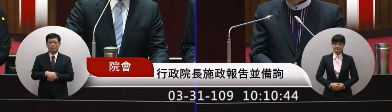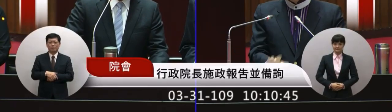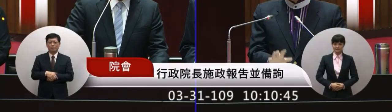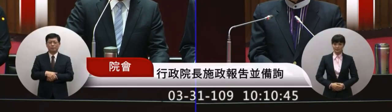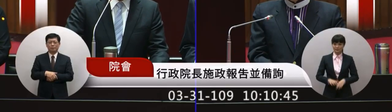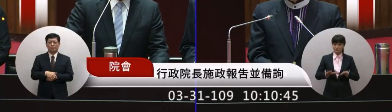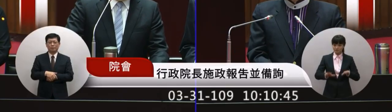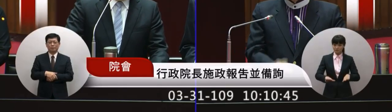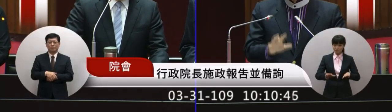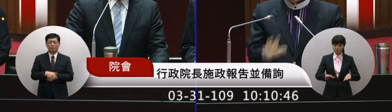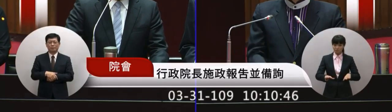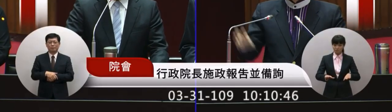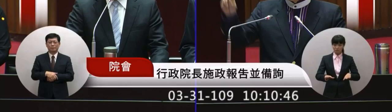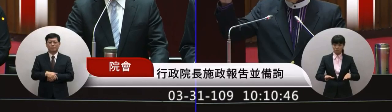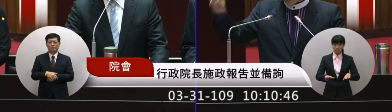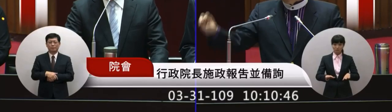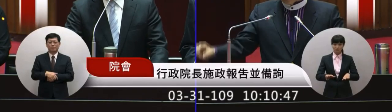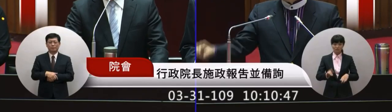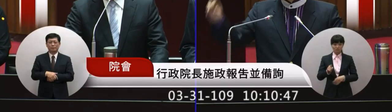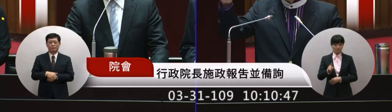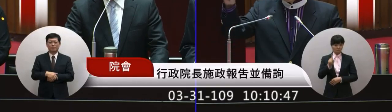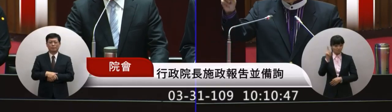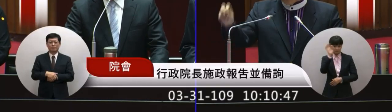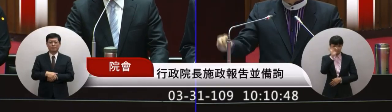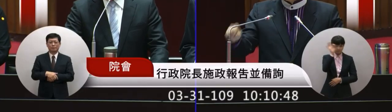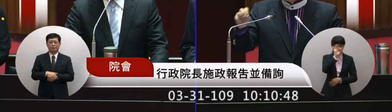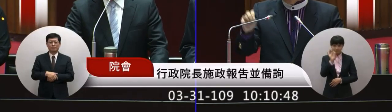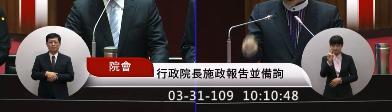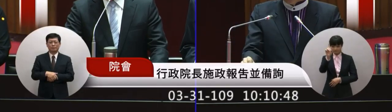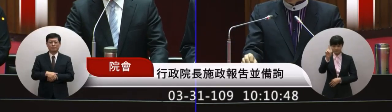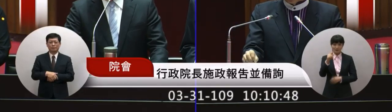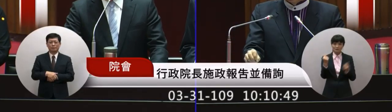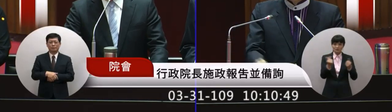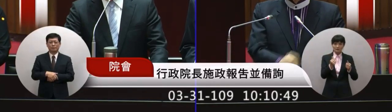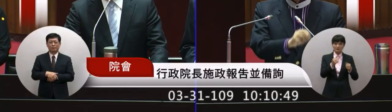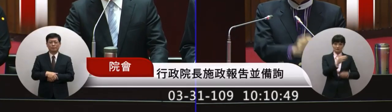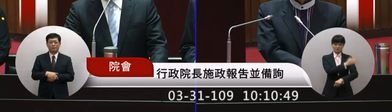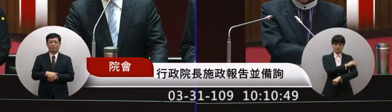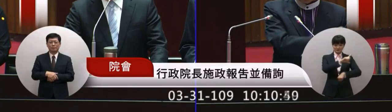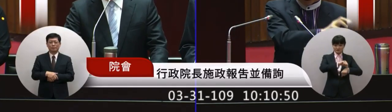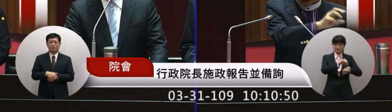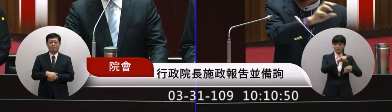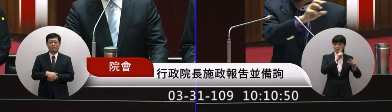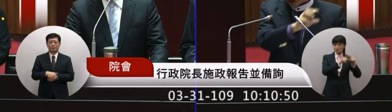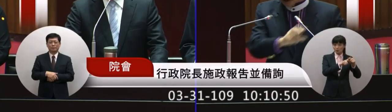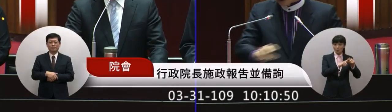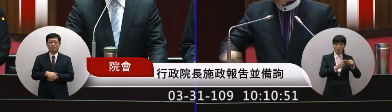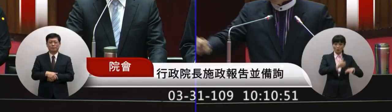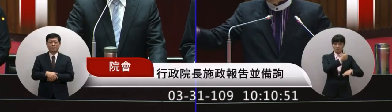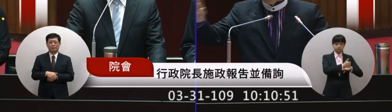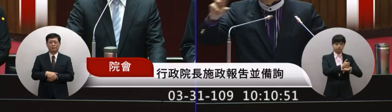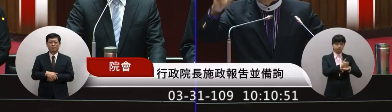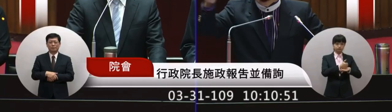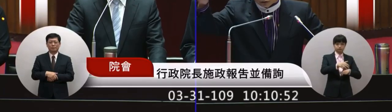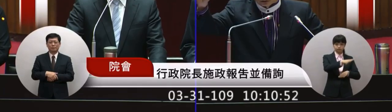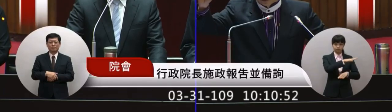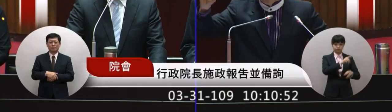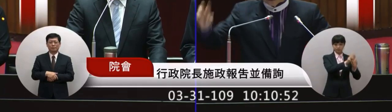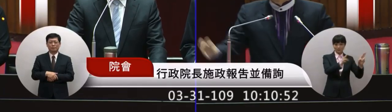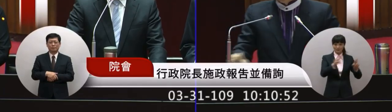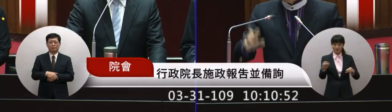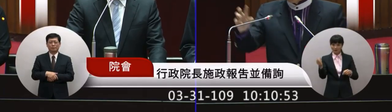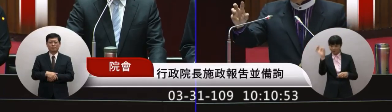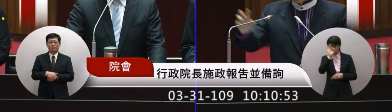是目前来讲。不需要找一个人类似陈时中负责整个经济资源的调